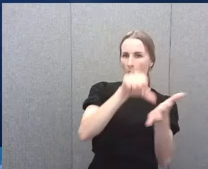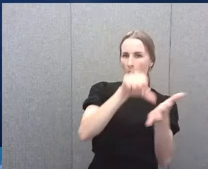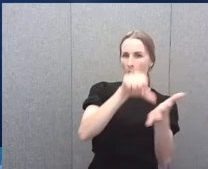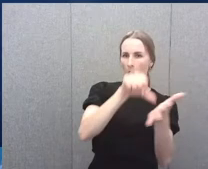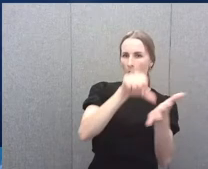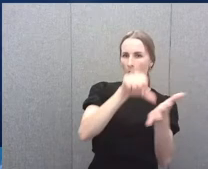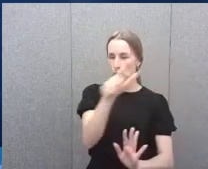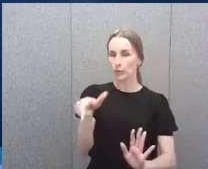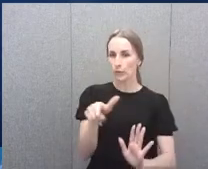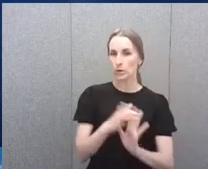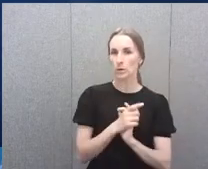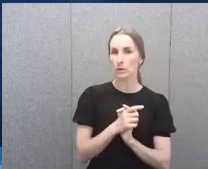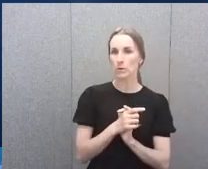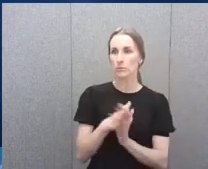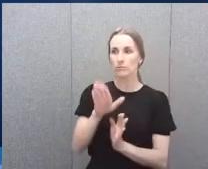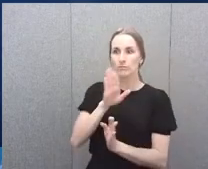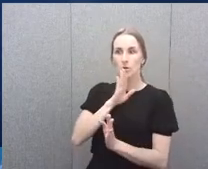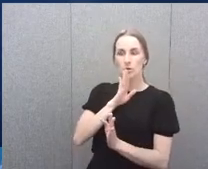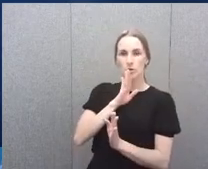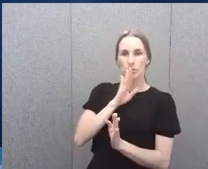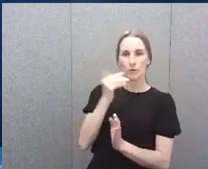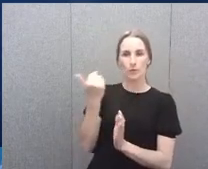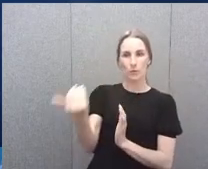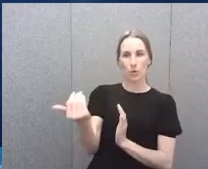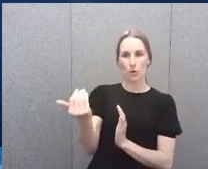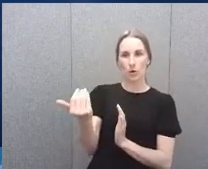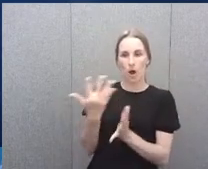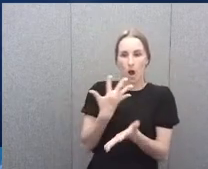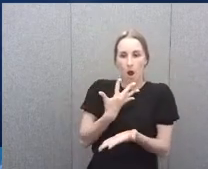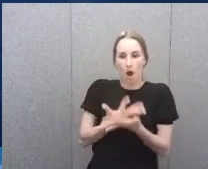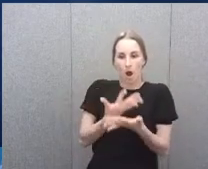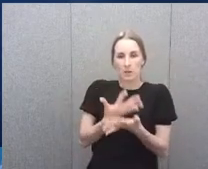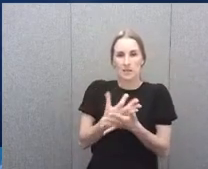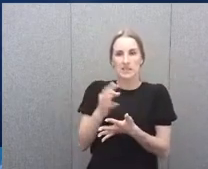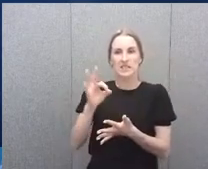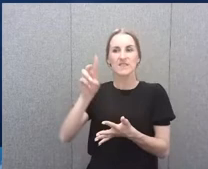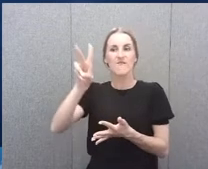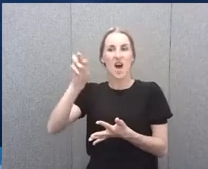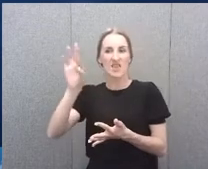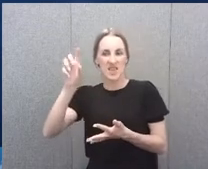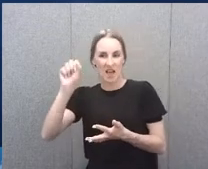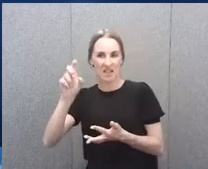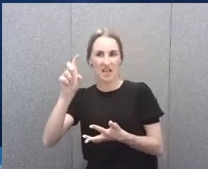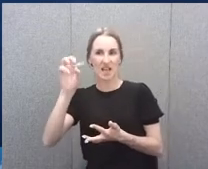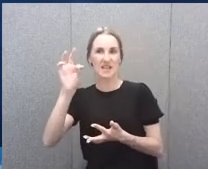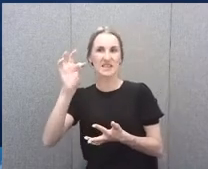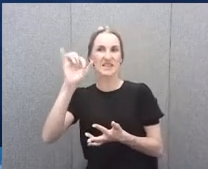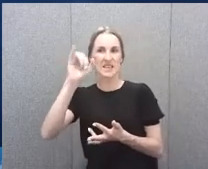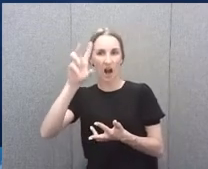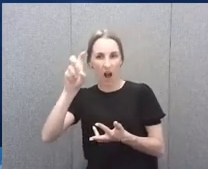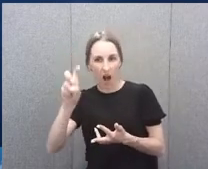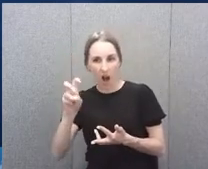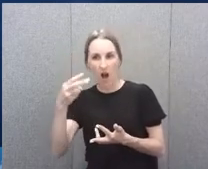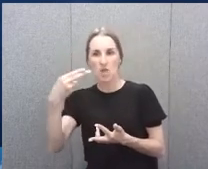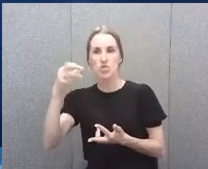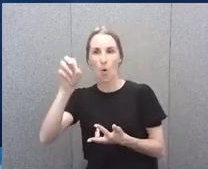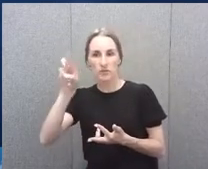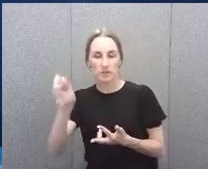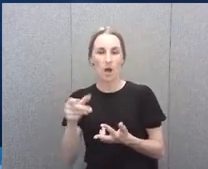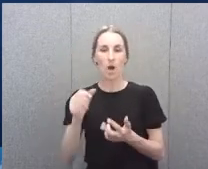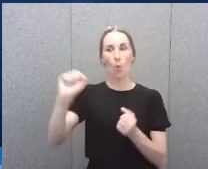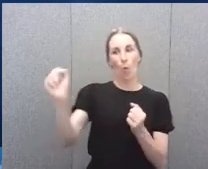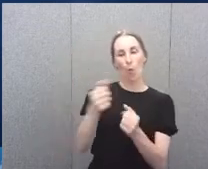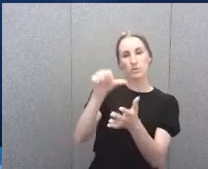мы, литовцы, участвовали в их разработках. И женщины, их активность, Светлана Тихановская, ее коллеги,